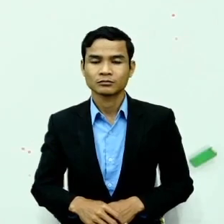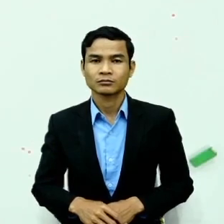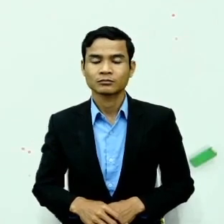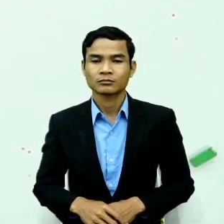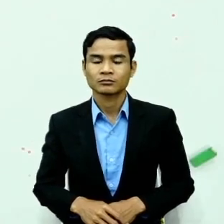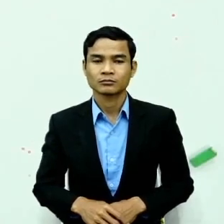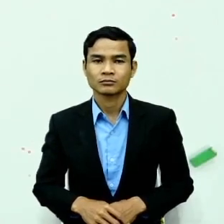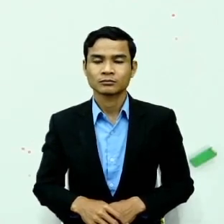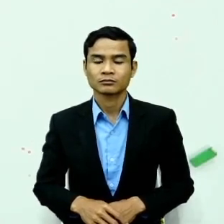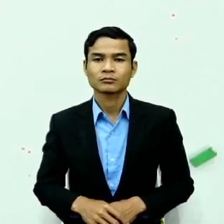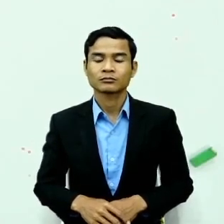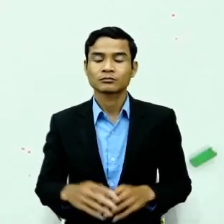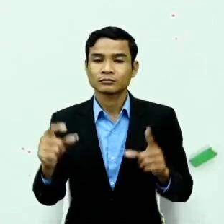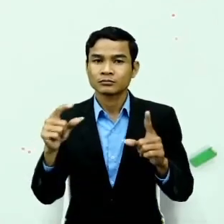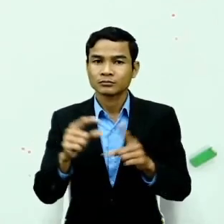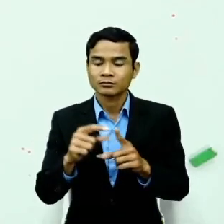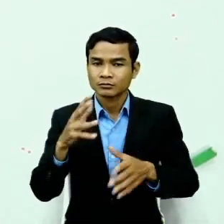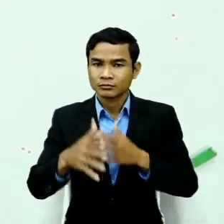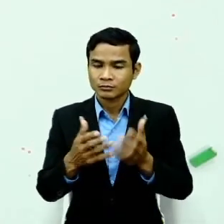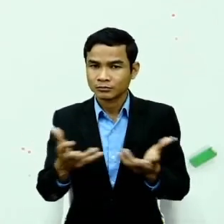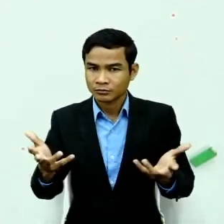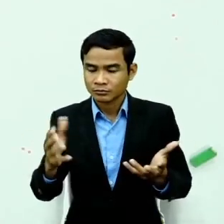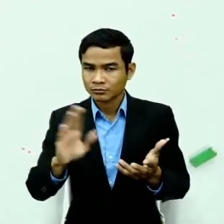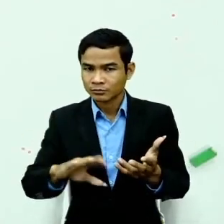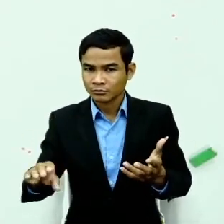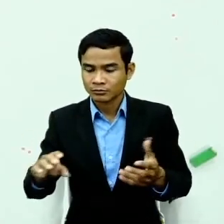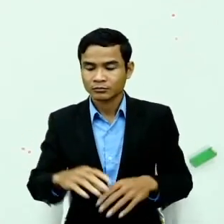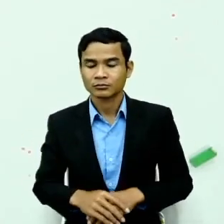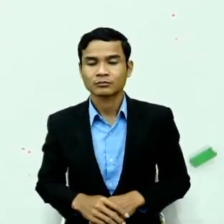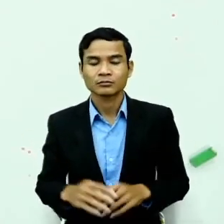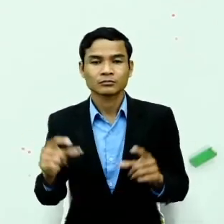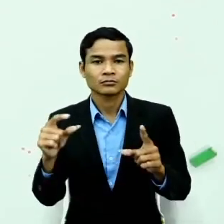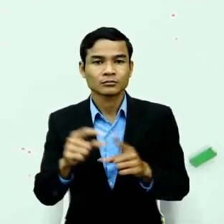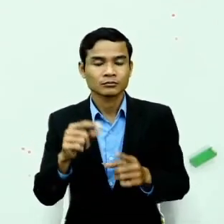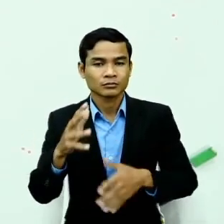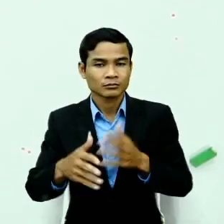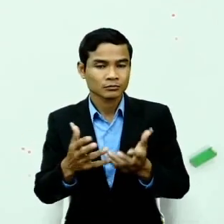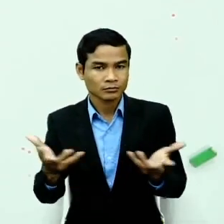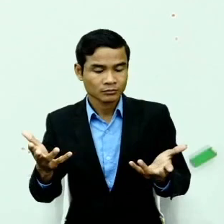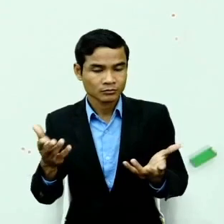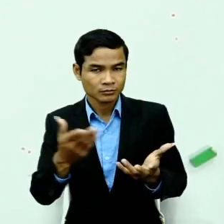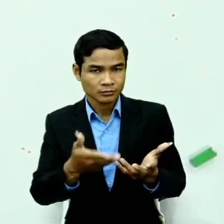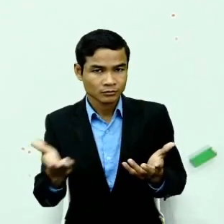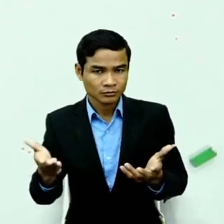chà cho biển đi con chà con ăn đã bàn lư lư nó con nát biển đi ăn thăm mấy con